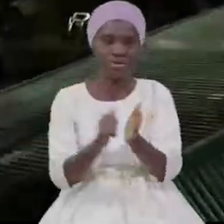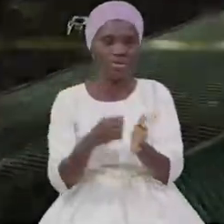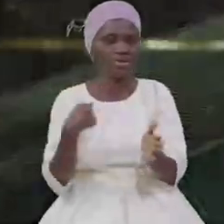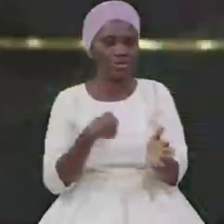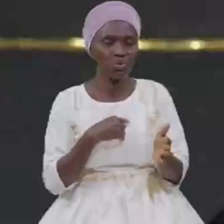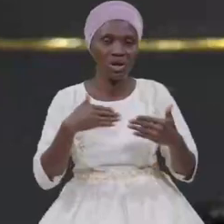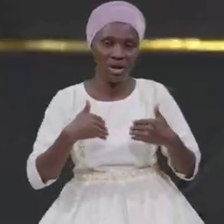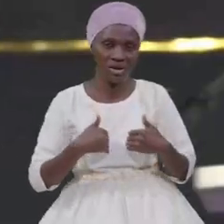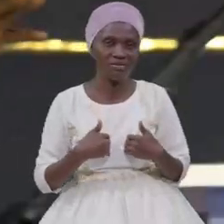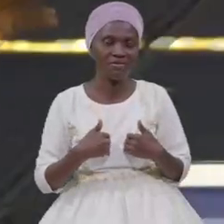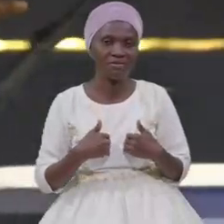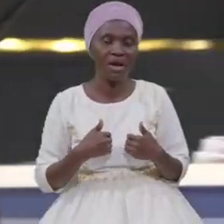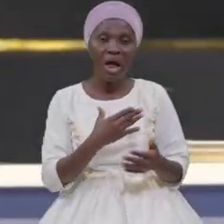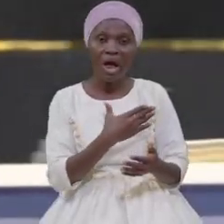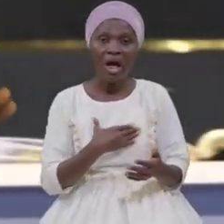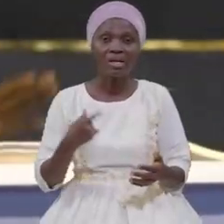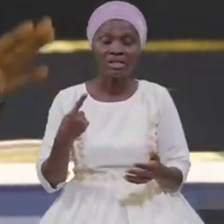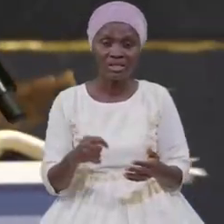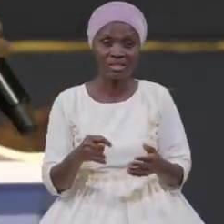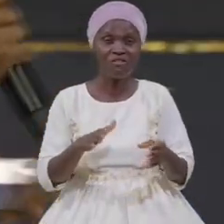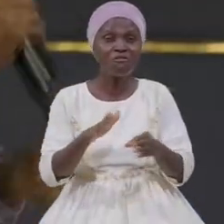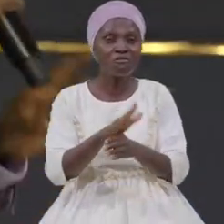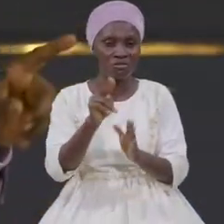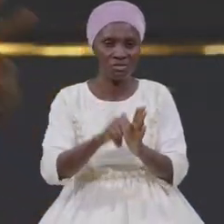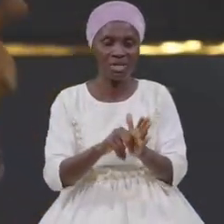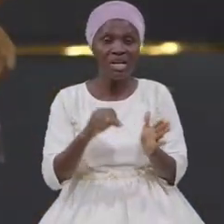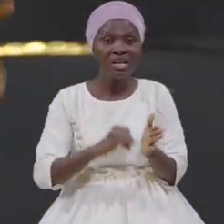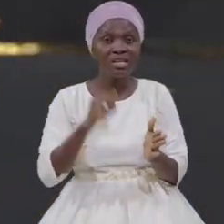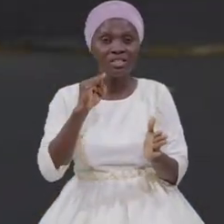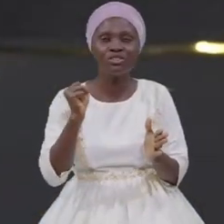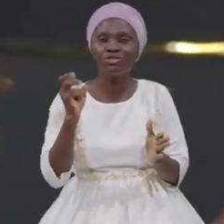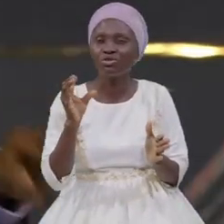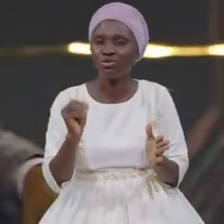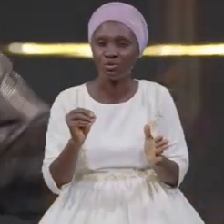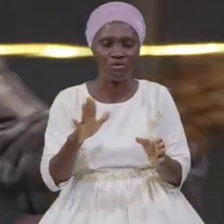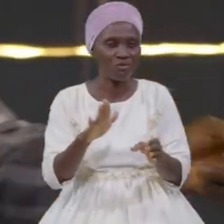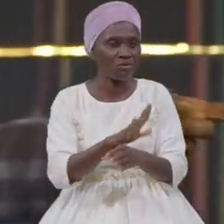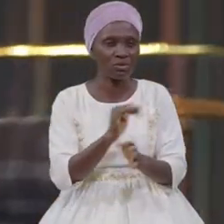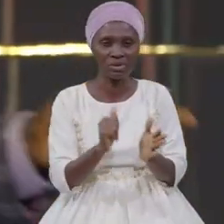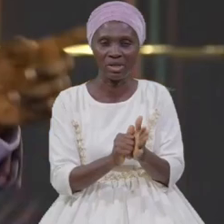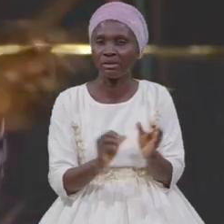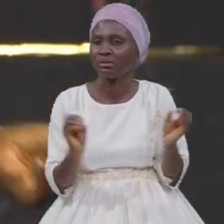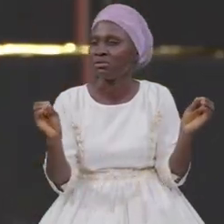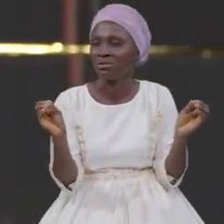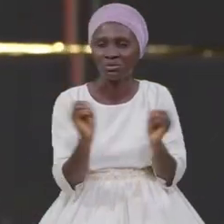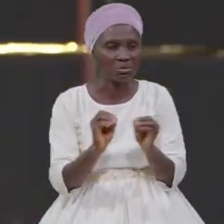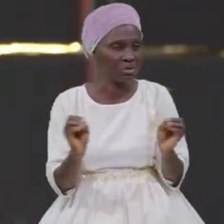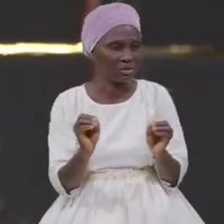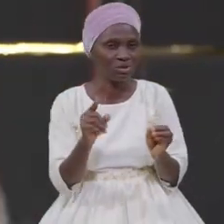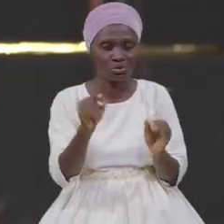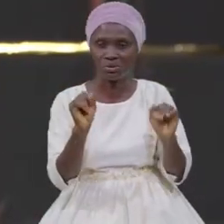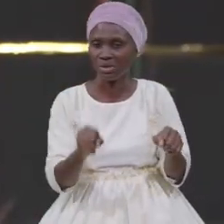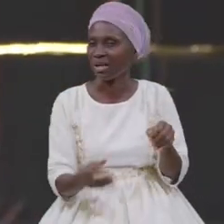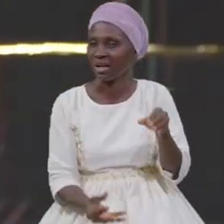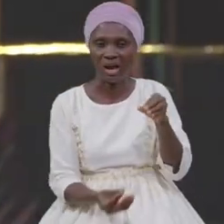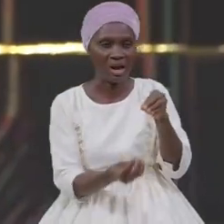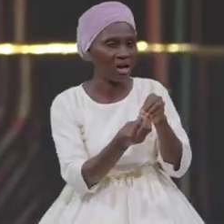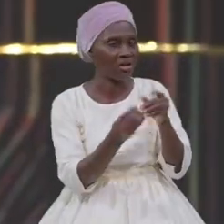avons. Et la plénitude, c'est si plein qu'il n'y a rien qu'on puisse ajouter, il n'y a rien